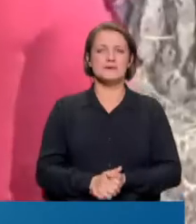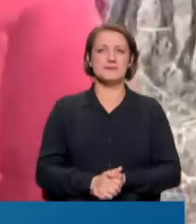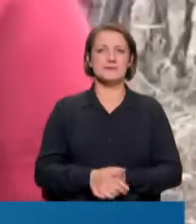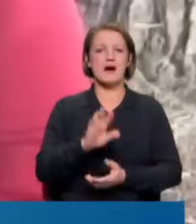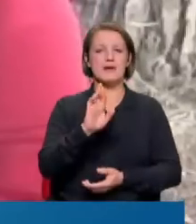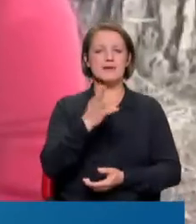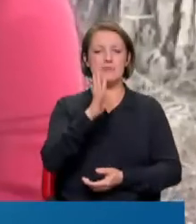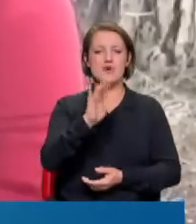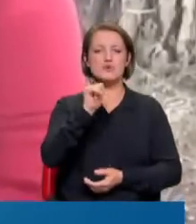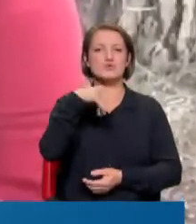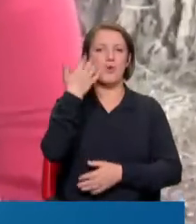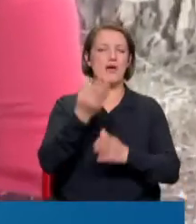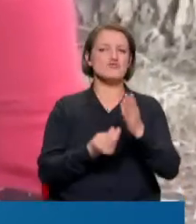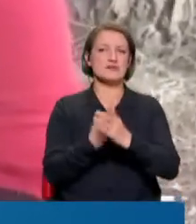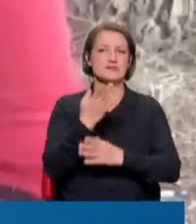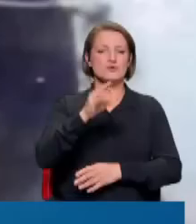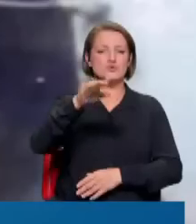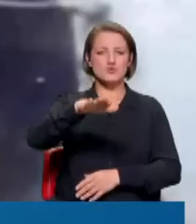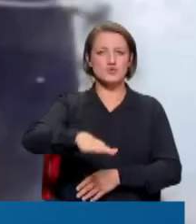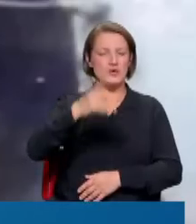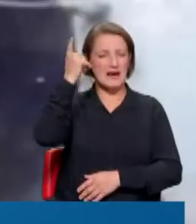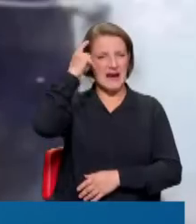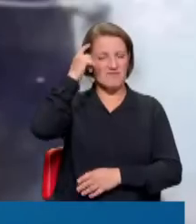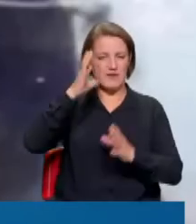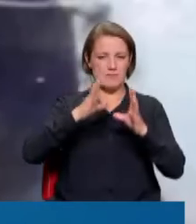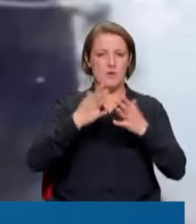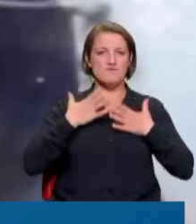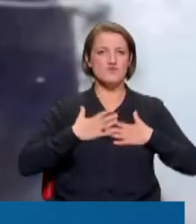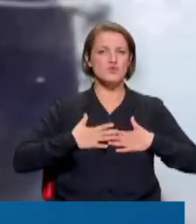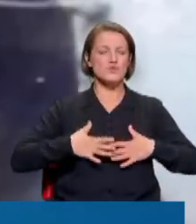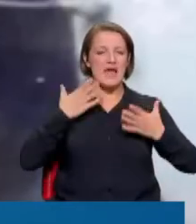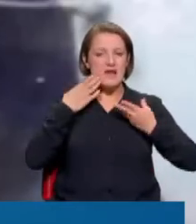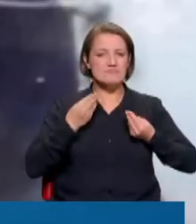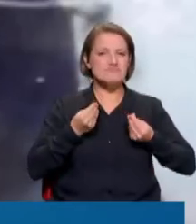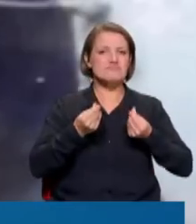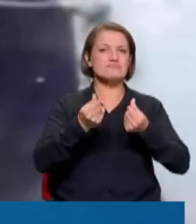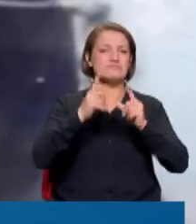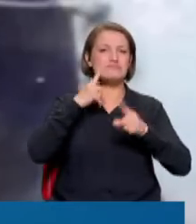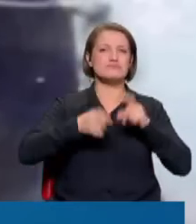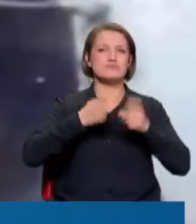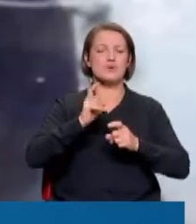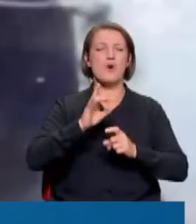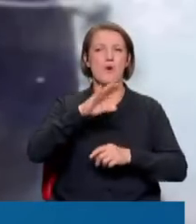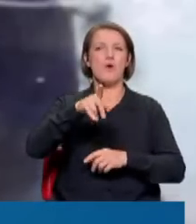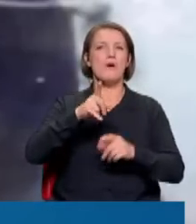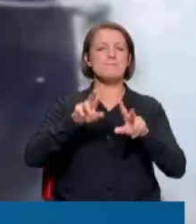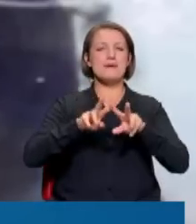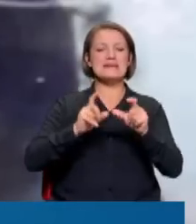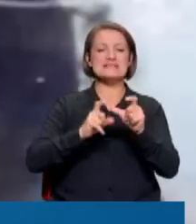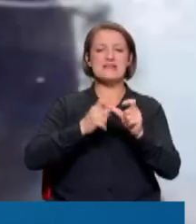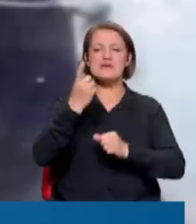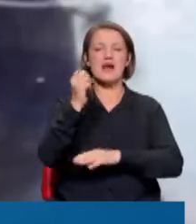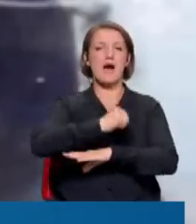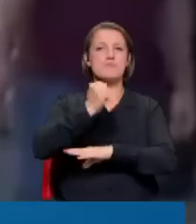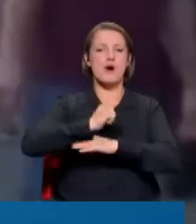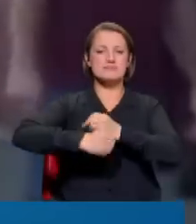otopsi raporu 5 gün sonra çıktı küçük çocuğun kafa bölgesi ve vücudunda ezikler tespit edildi Olay günü Mehmet Sıddık'ın üzerinden bir